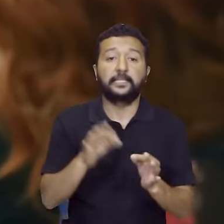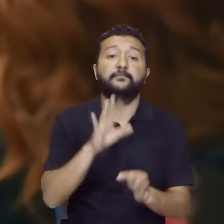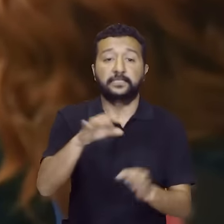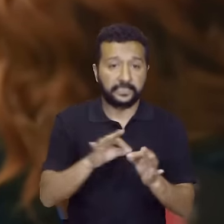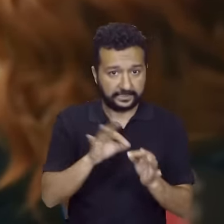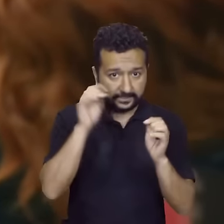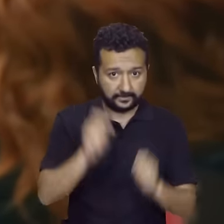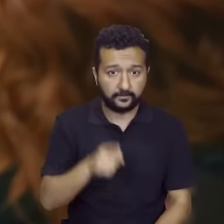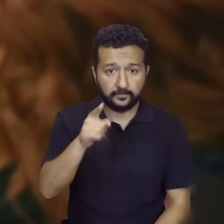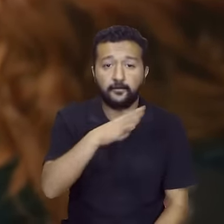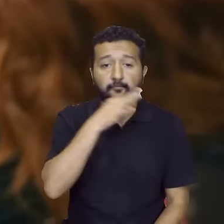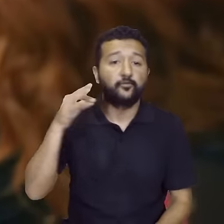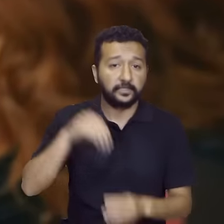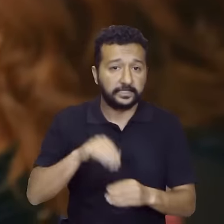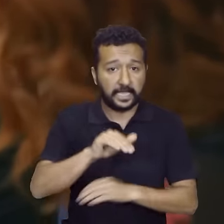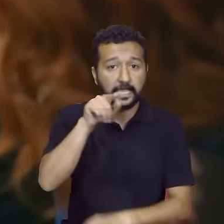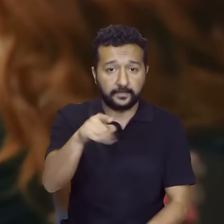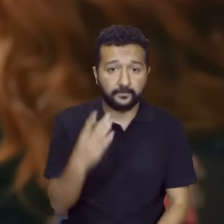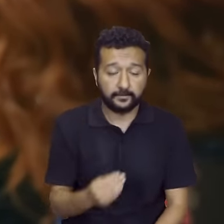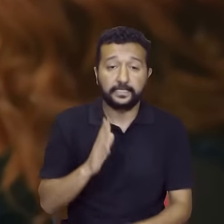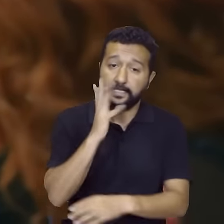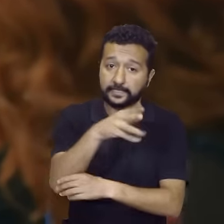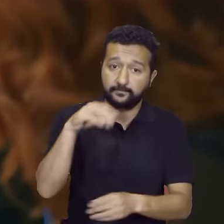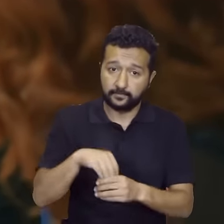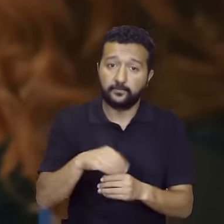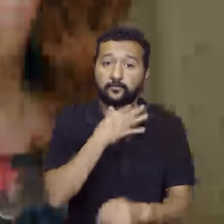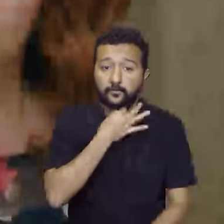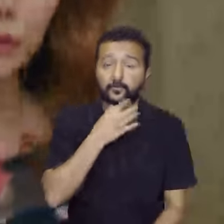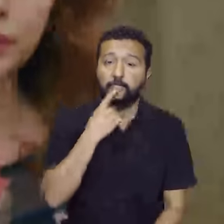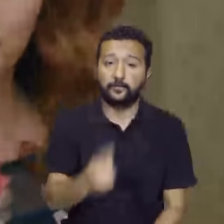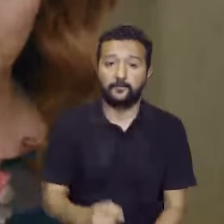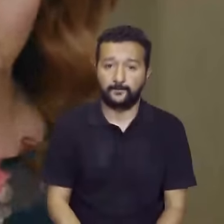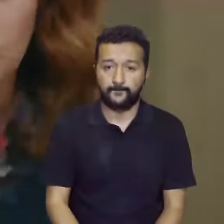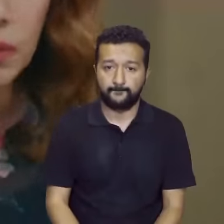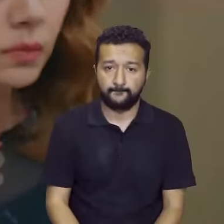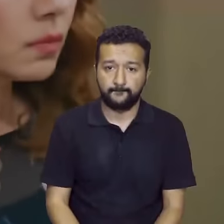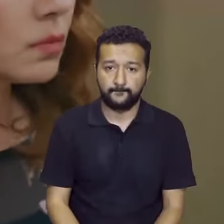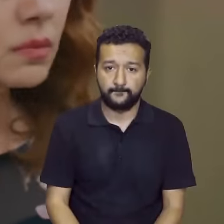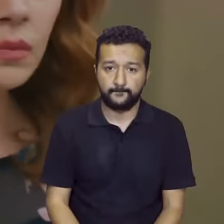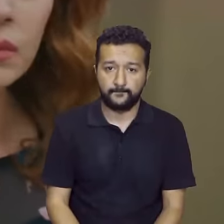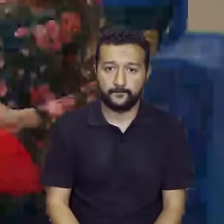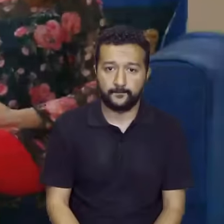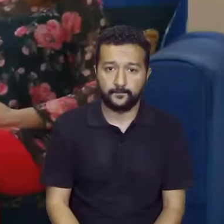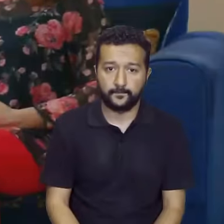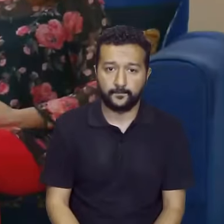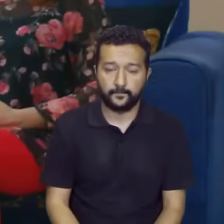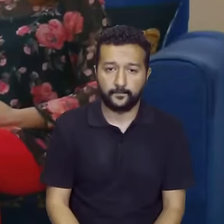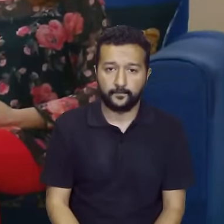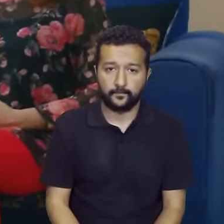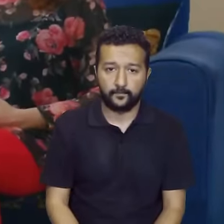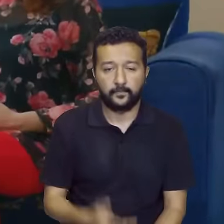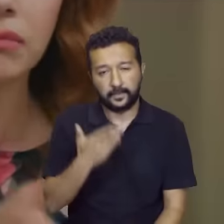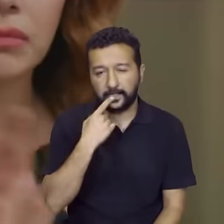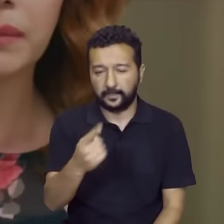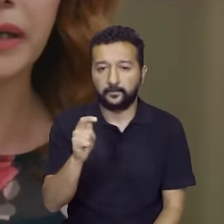Dikmeyeceğim. Dikeceksin. Mutluluğumuz için hayatım. Geleceğimiz için lütfen. Nazlanarak omuz silkti.